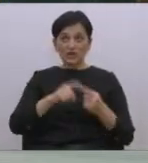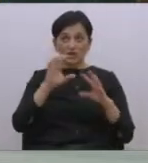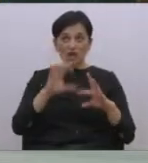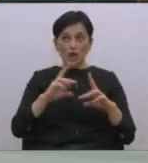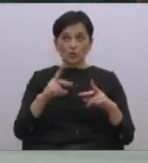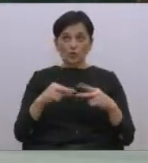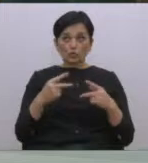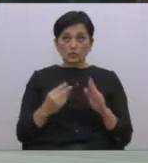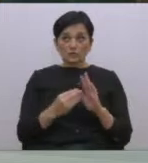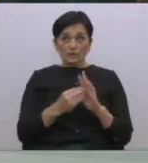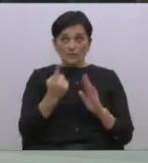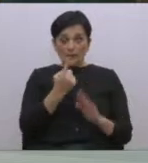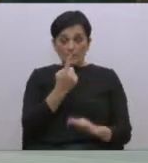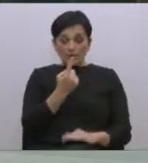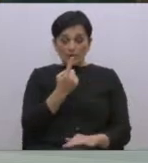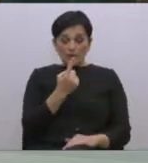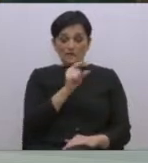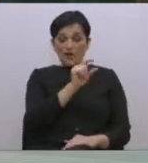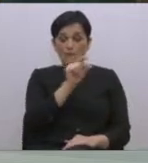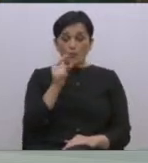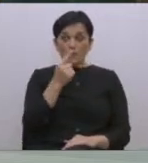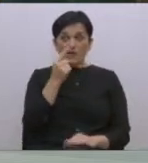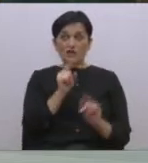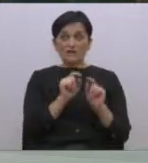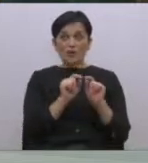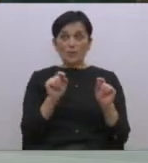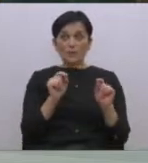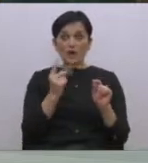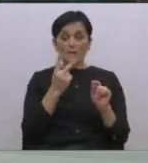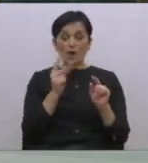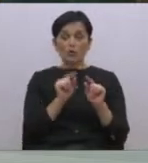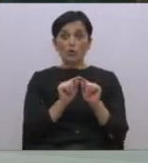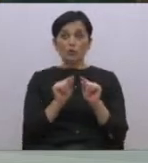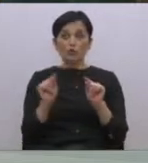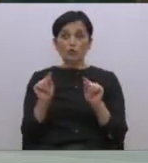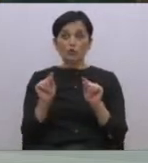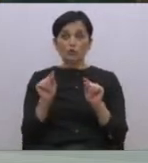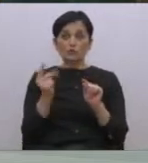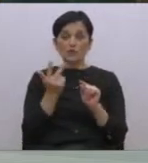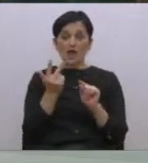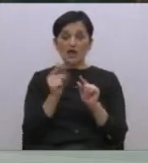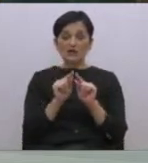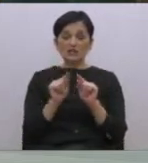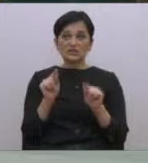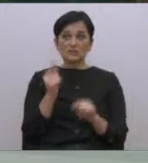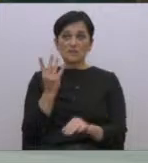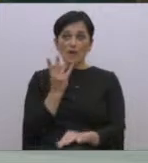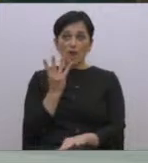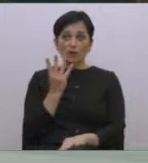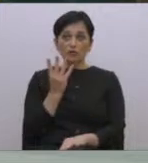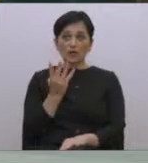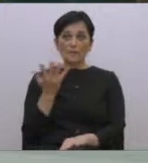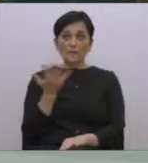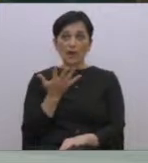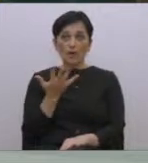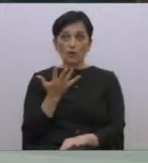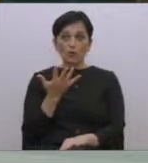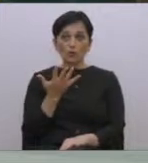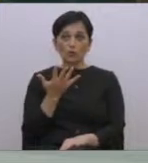კანონშიცვლილება პირველ მუხლის პირველ პუნქტთან, მეორე პუნქტთან, მესამესთან, მეოთხესთან,